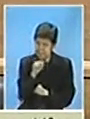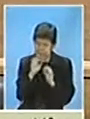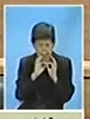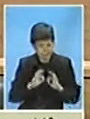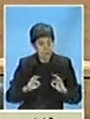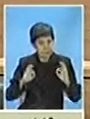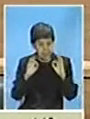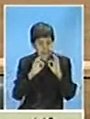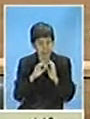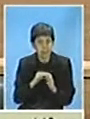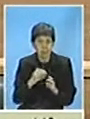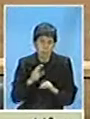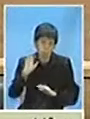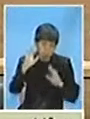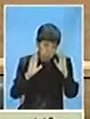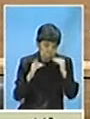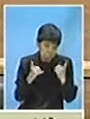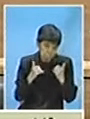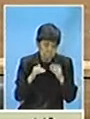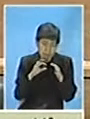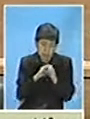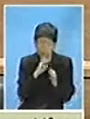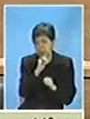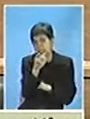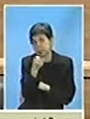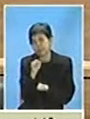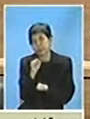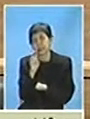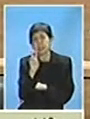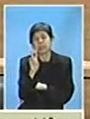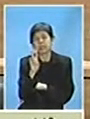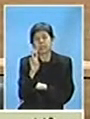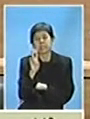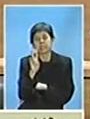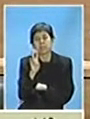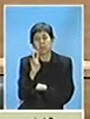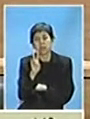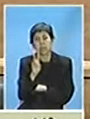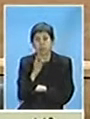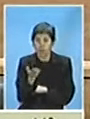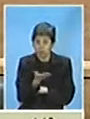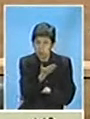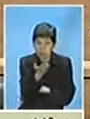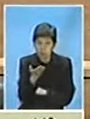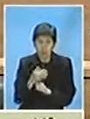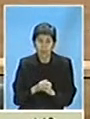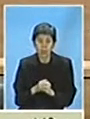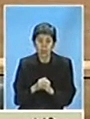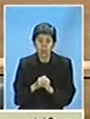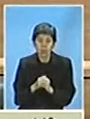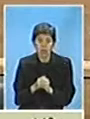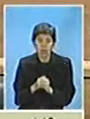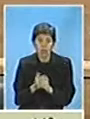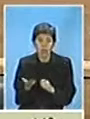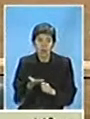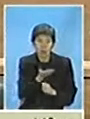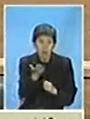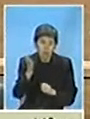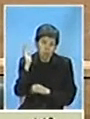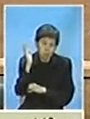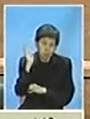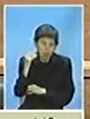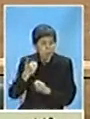คัญมากที่จะโหวตกันคือในมาตรา17เพราะนั้นที่ท่านสมาชิกหลายท่านได้อภิปร